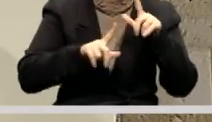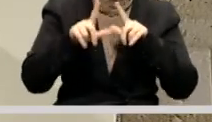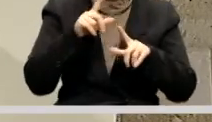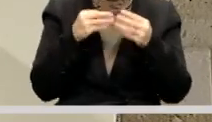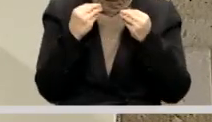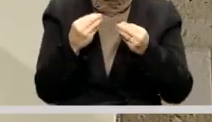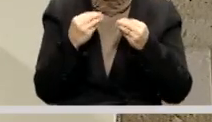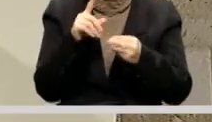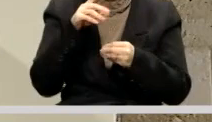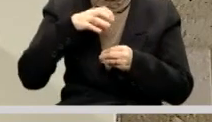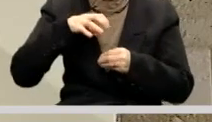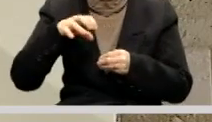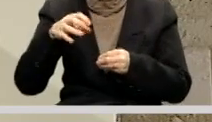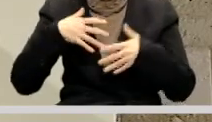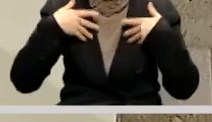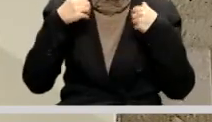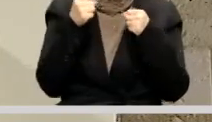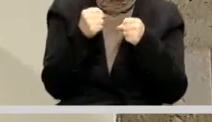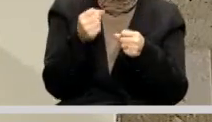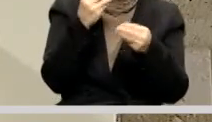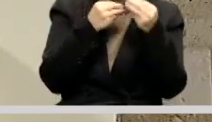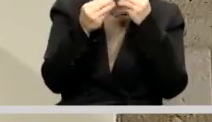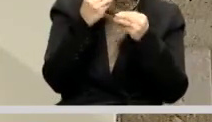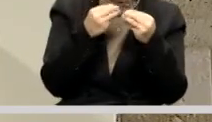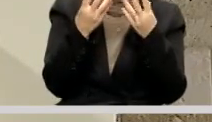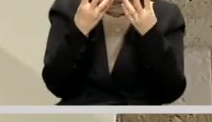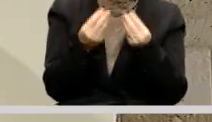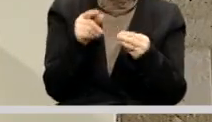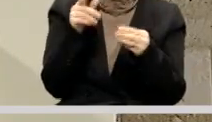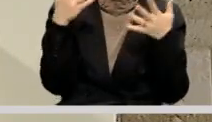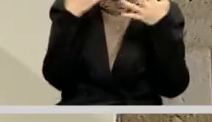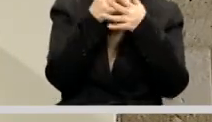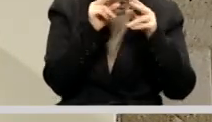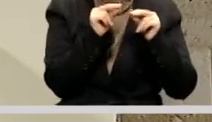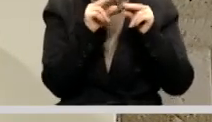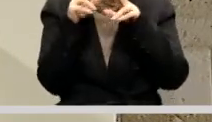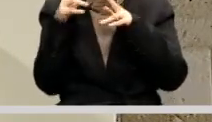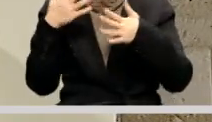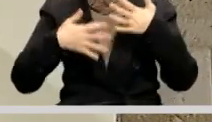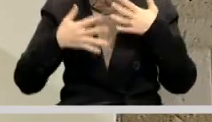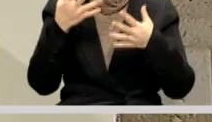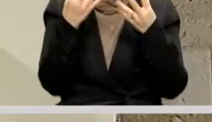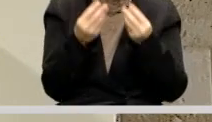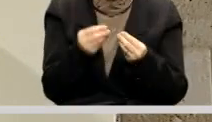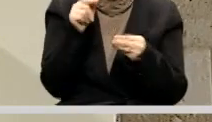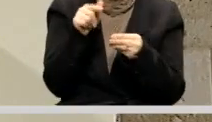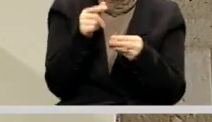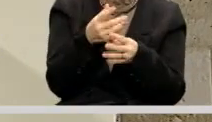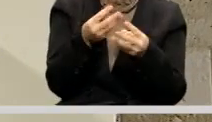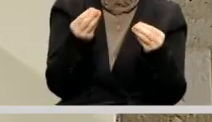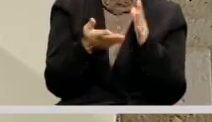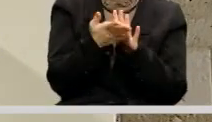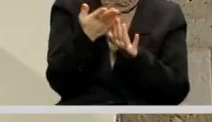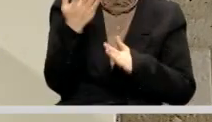bir kısmını sağlıklı gıdalarla karşılayarak bu gece uyanmalarını da engellemiş oluyoruz. Tabii ki yoğun stres,